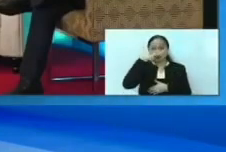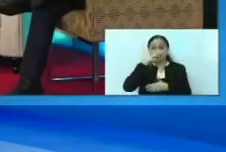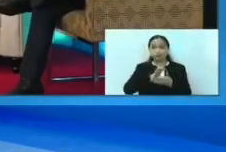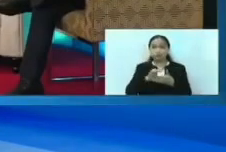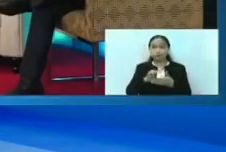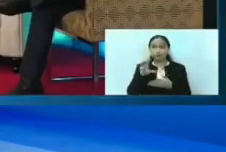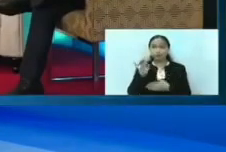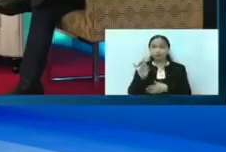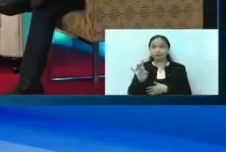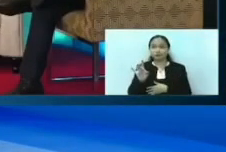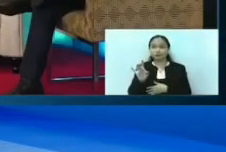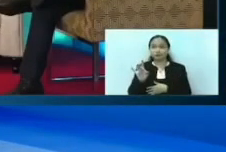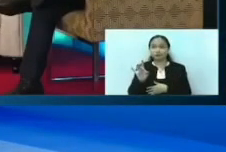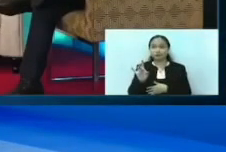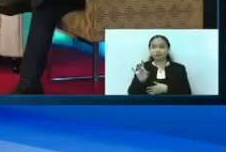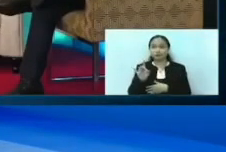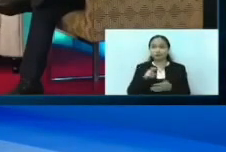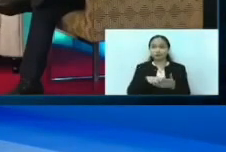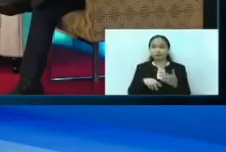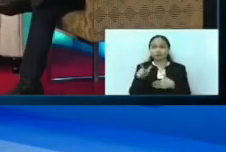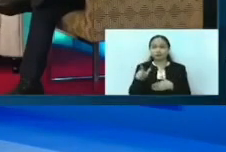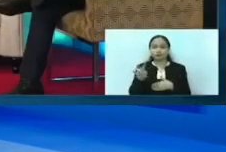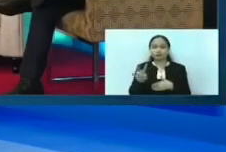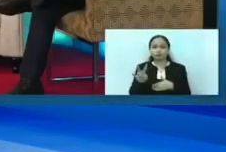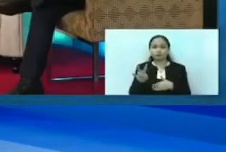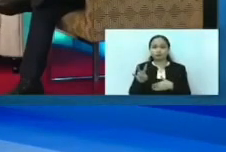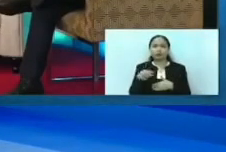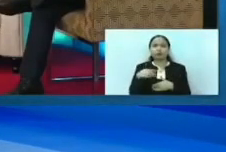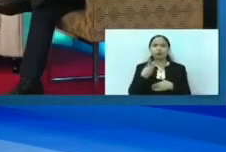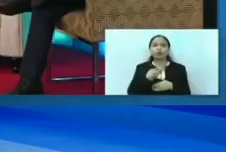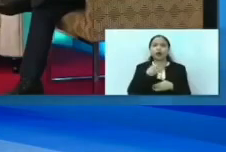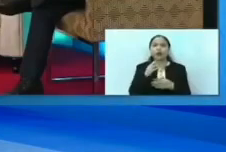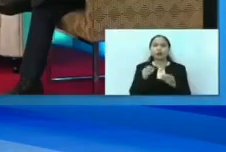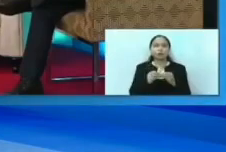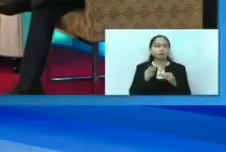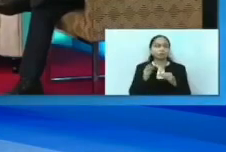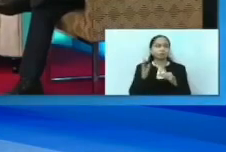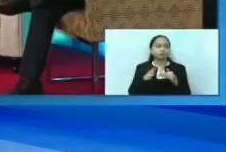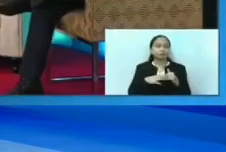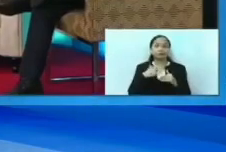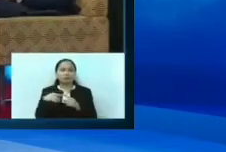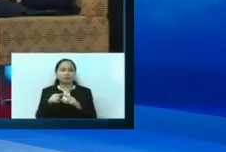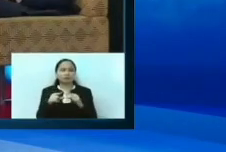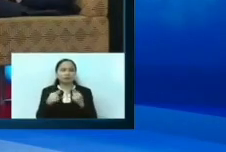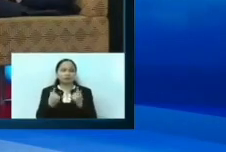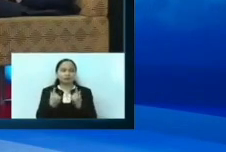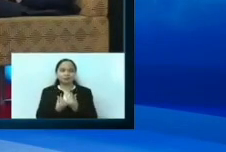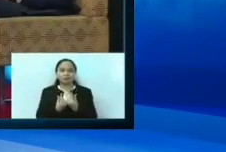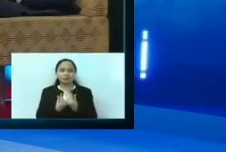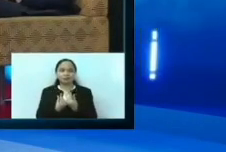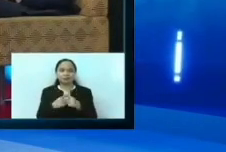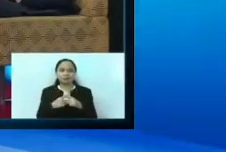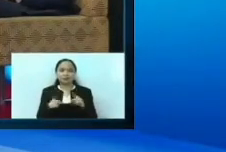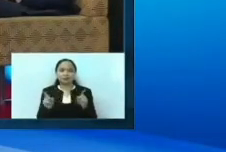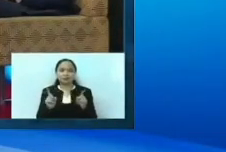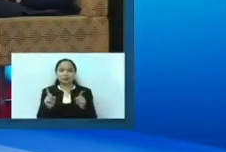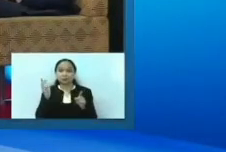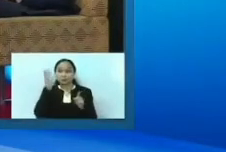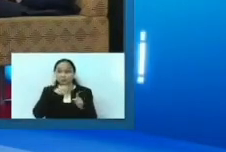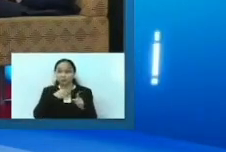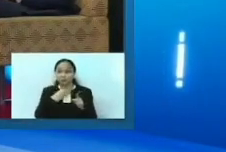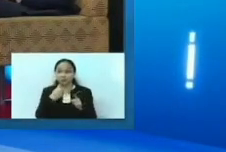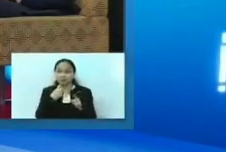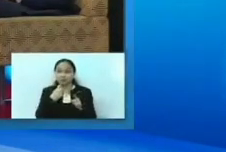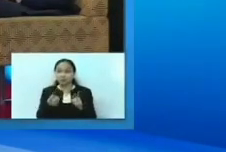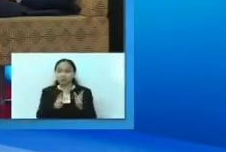37, nay, in all these things we are more than conquerors through him that loved us. So ang maganda sa Biblia, we are